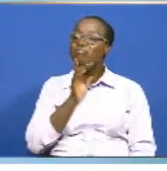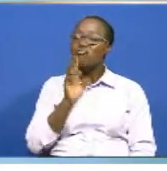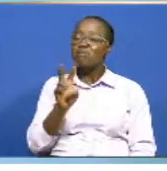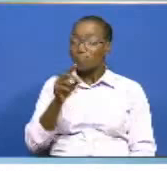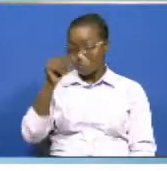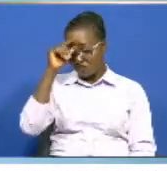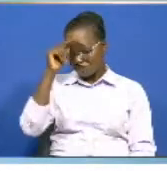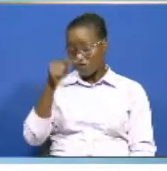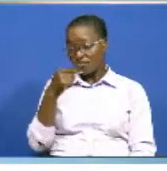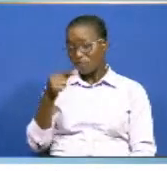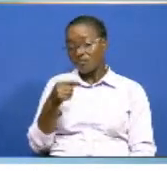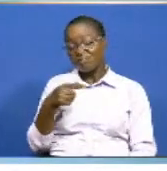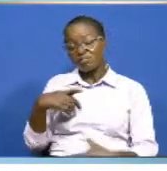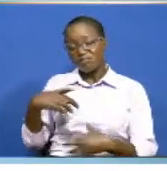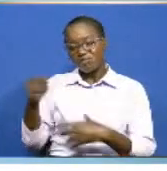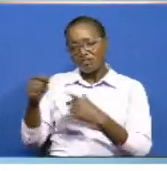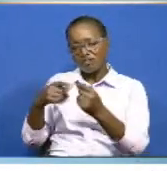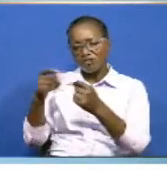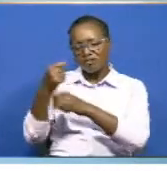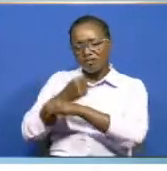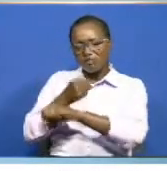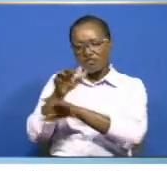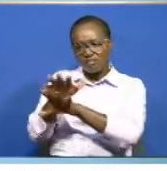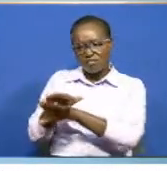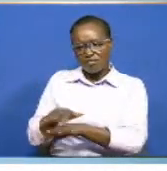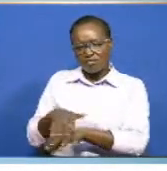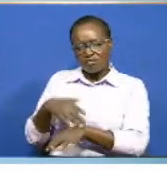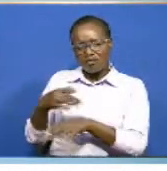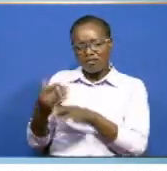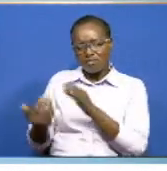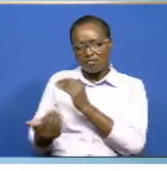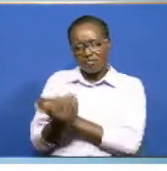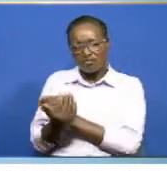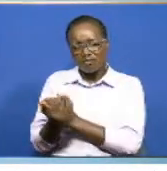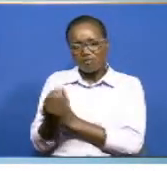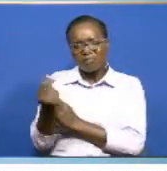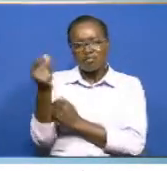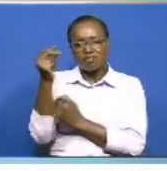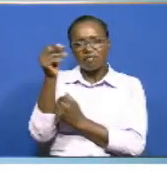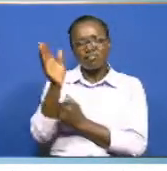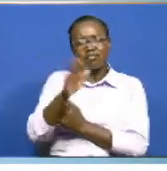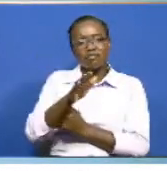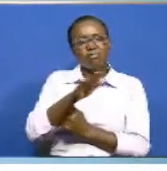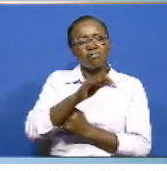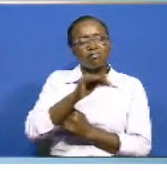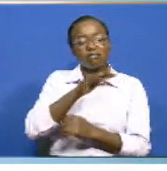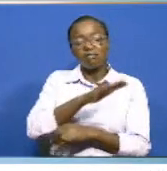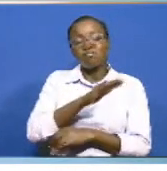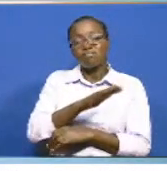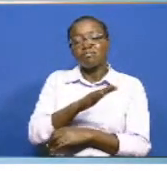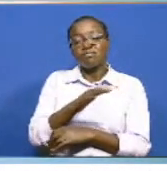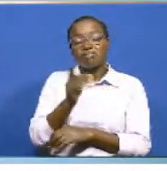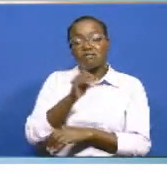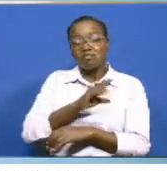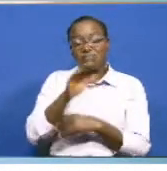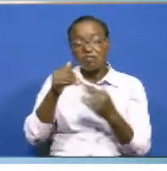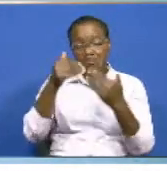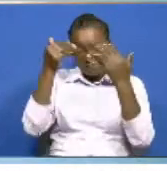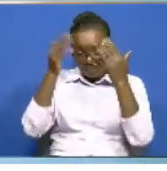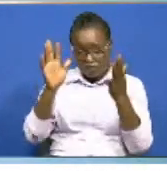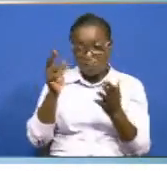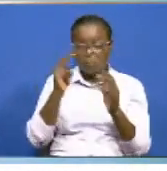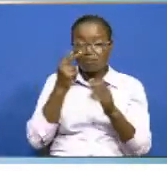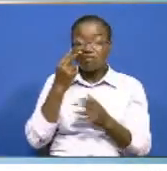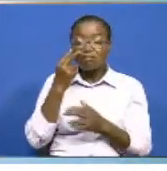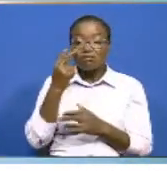imesema sasa watu wanaenda kazi kidogo kidogo, so labda unatoka asubuhi, unarudi jioni. Siku nzima wewe hujui watoto walikuwa na nani, walikuwa wanaangalia nini,